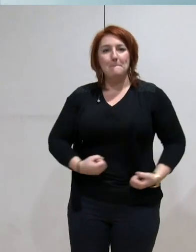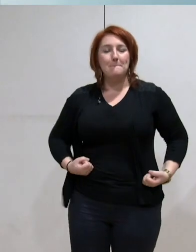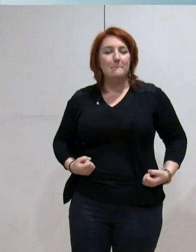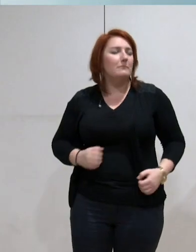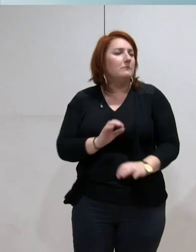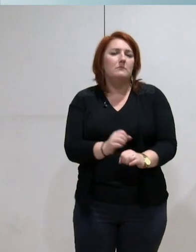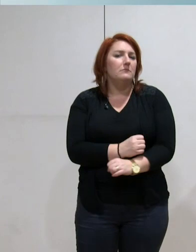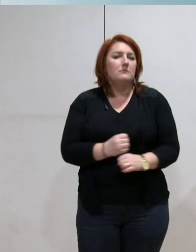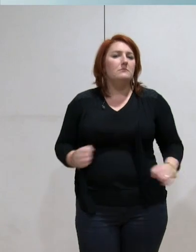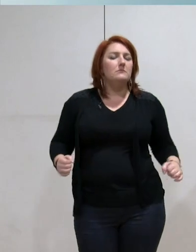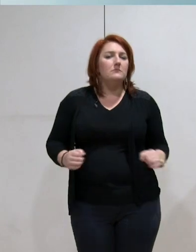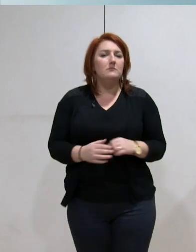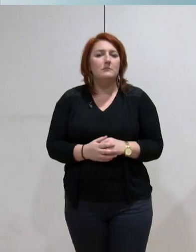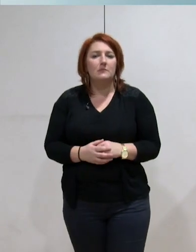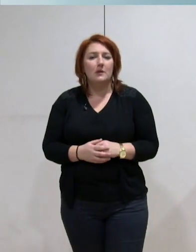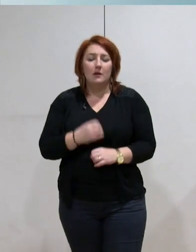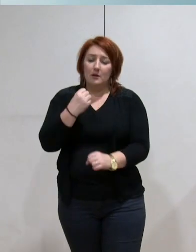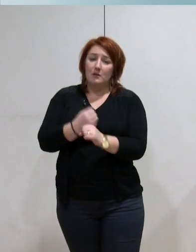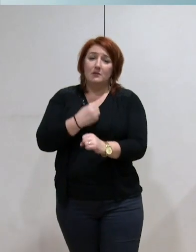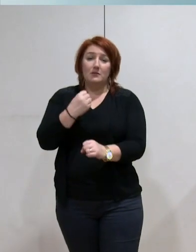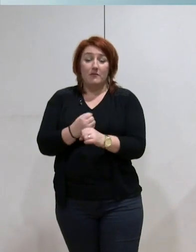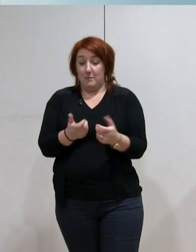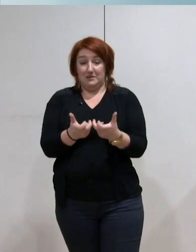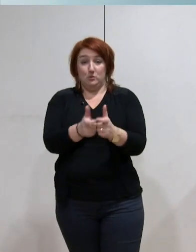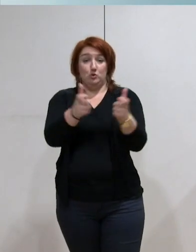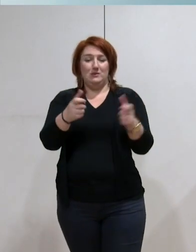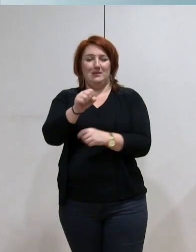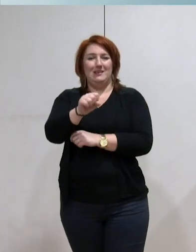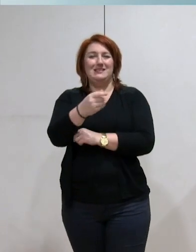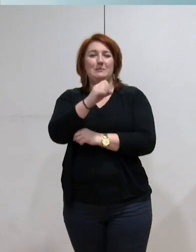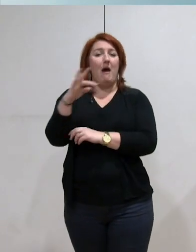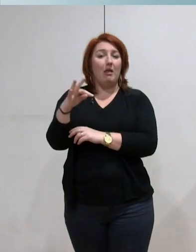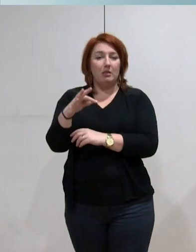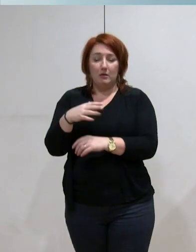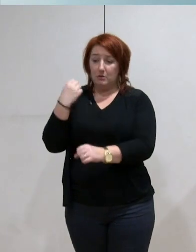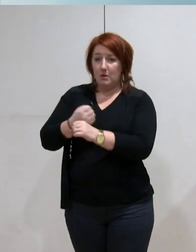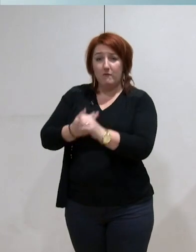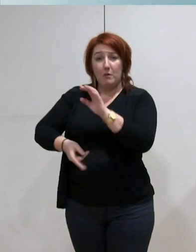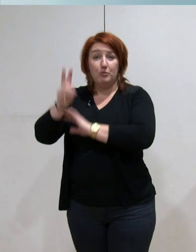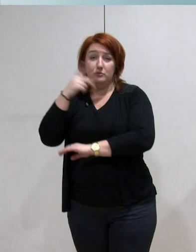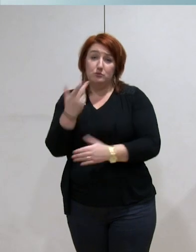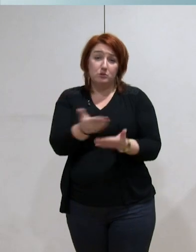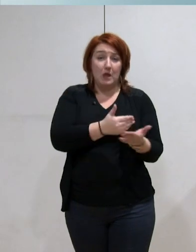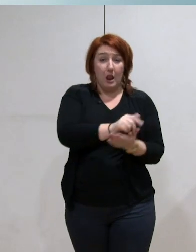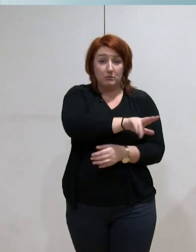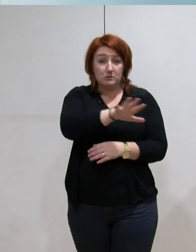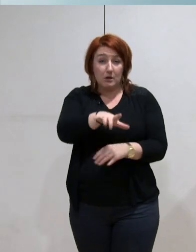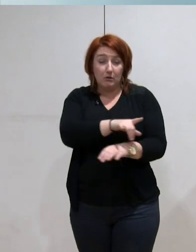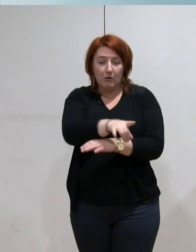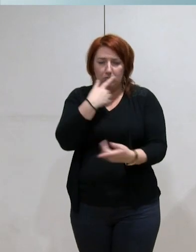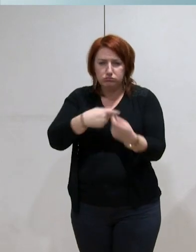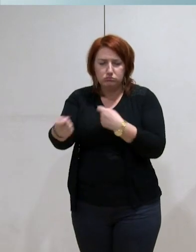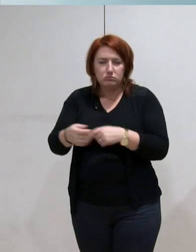exemple dans l'actualité avec la société Smart même remarque pour le ccrs maintenu au même niveau de